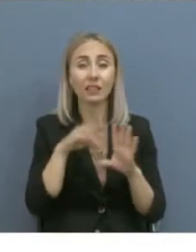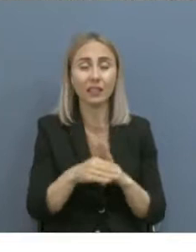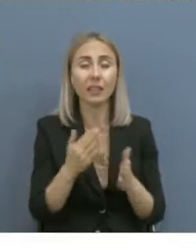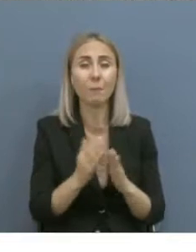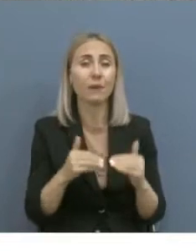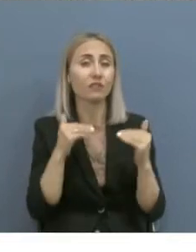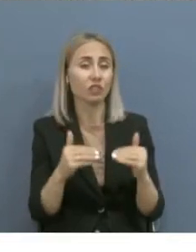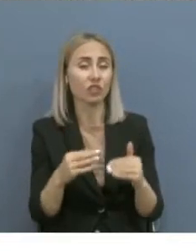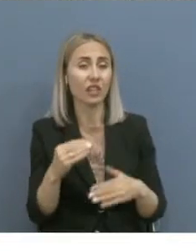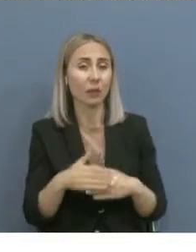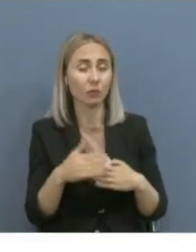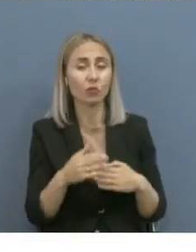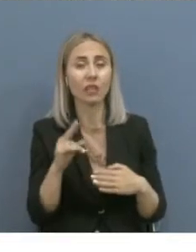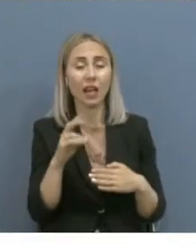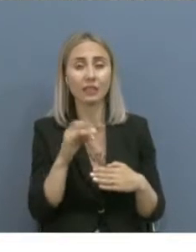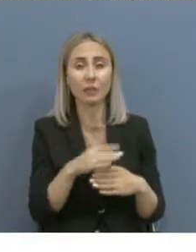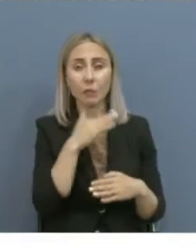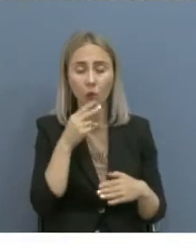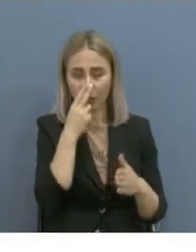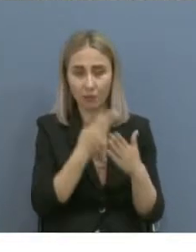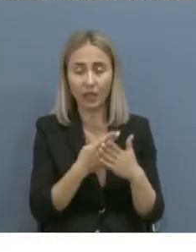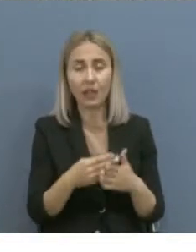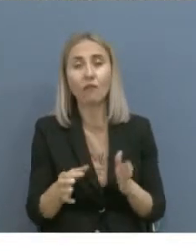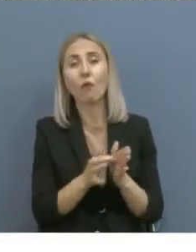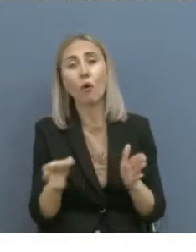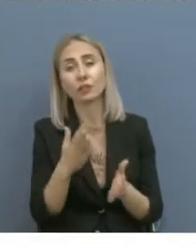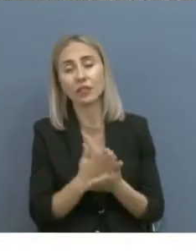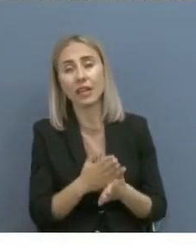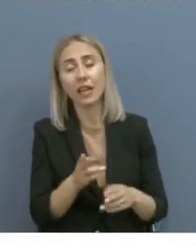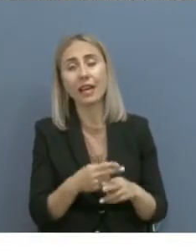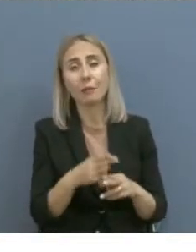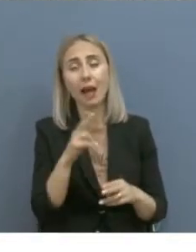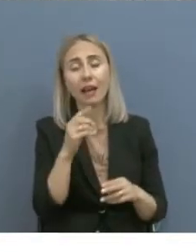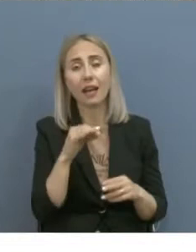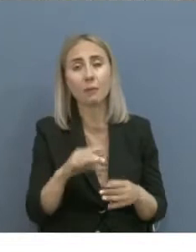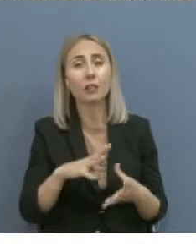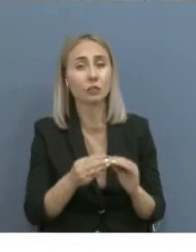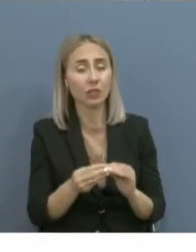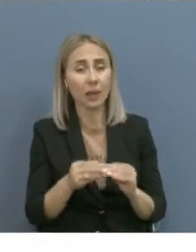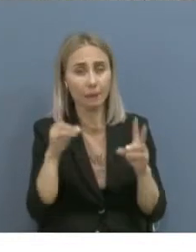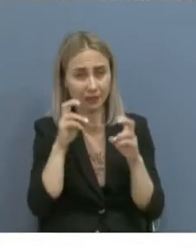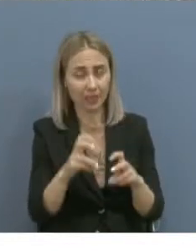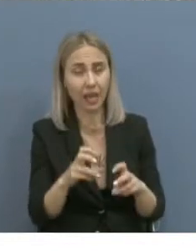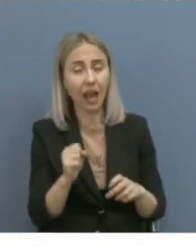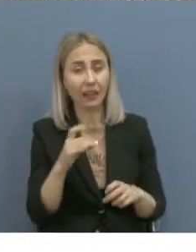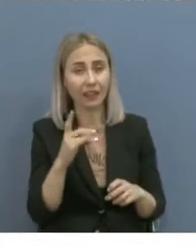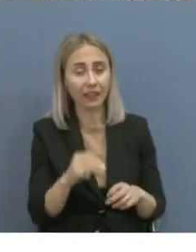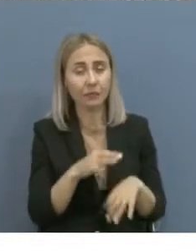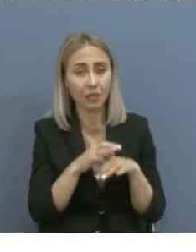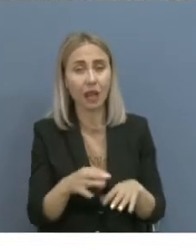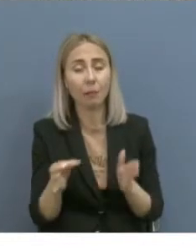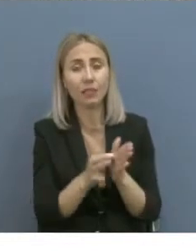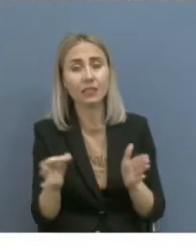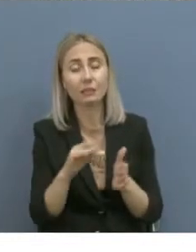зиянды заттар белгілі нормадан асқан. Көлде тұқы балықтары бар. Оларға жүргізілген биологиялық сараптамалар асқа пайдалануға